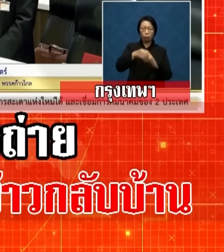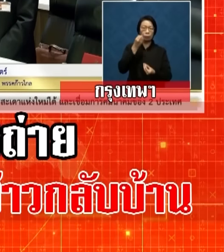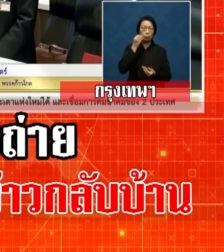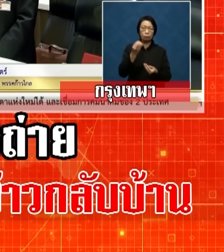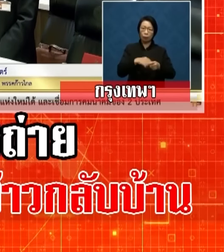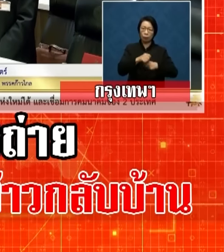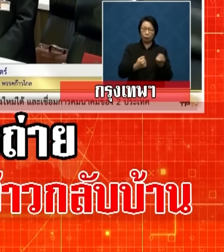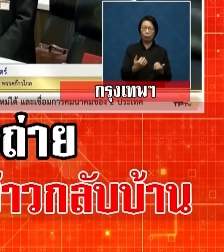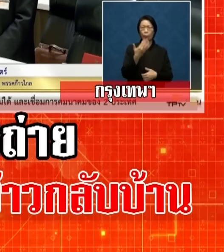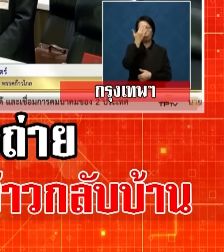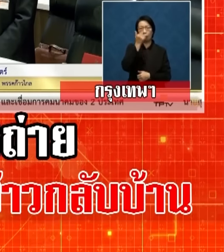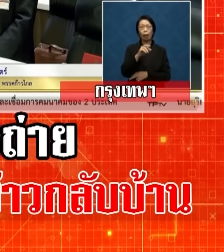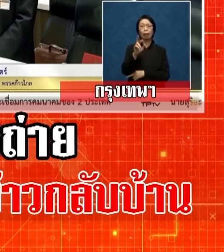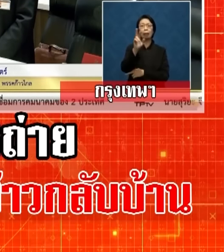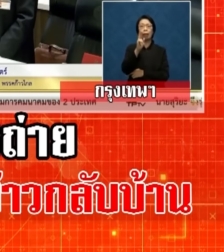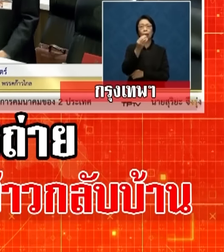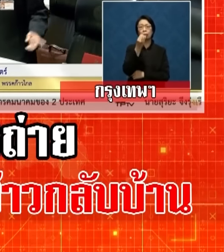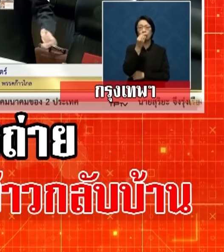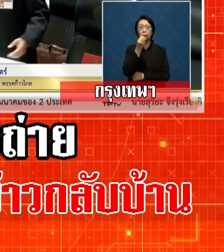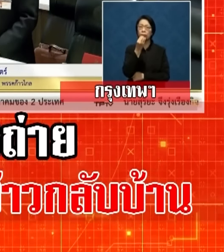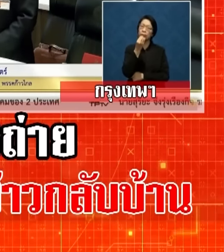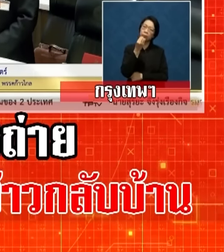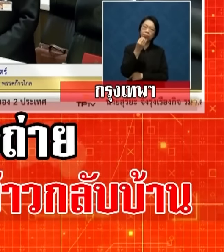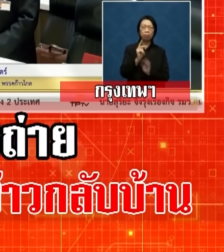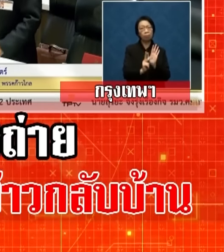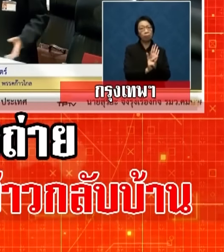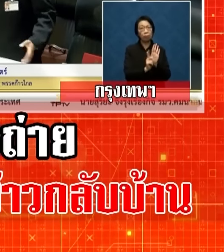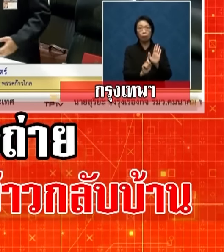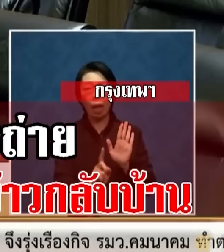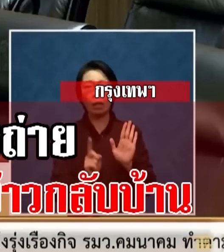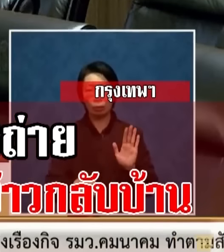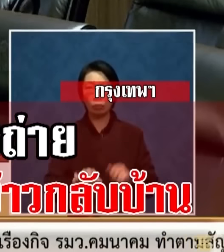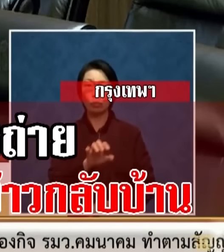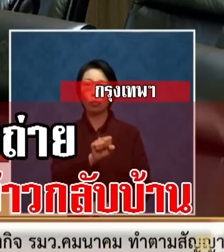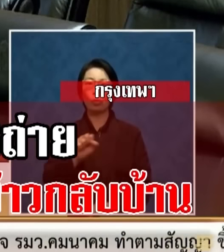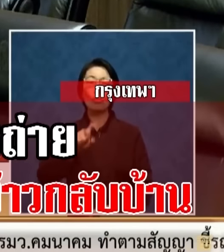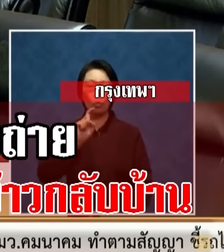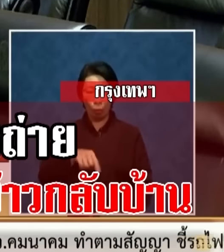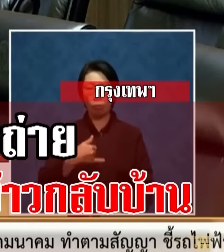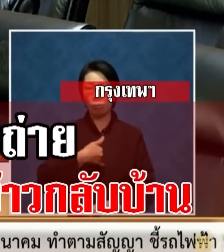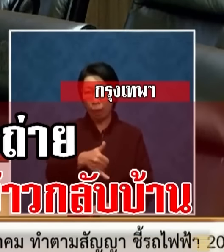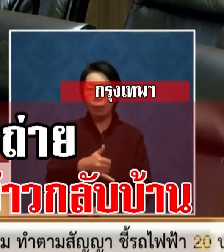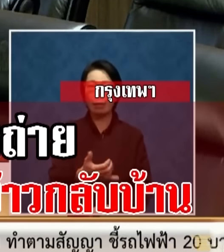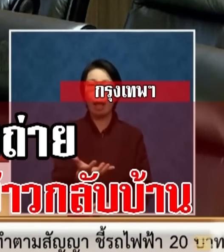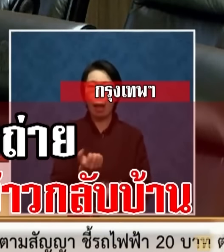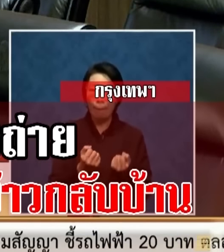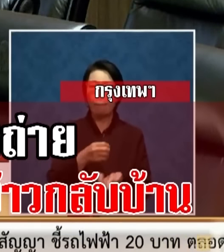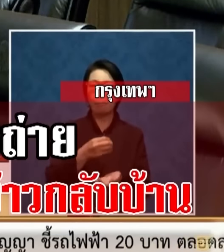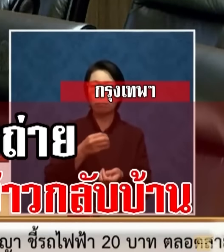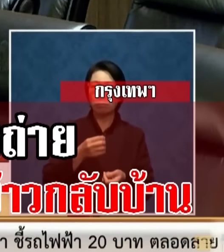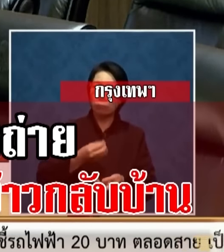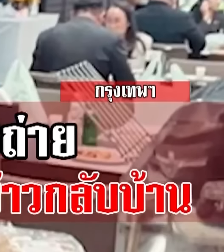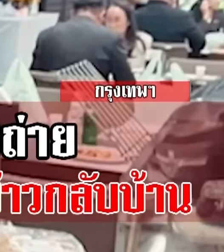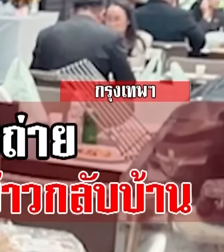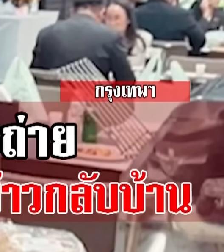ะเรื่องจริงซะด้วยก็เปล่าเขาไม่ได้ลักลอบแปลว่าอะไรขโมยป่ะ ขโมยฮะ อ๋อแต่นี่คือไม่ได้เป็นการขโมยเธอแค่หยิบของเธอกลับ